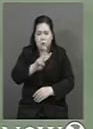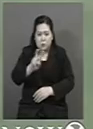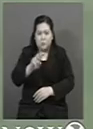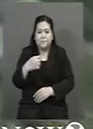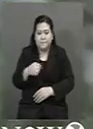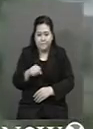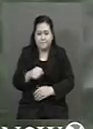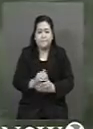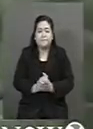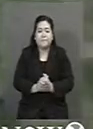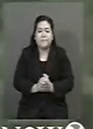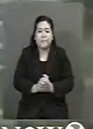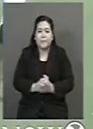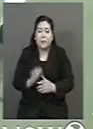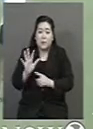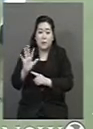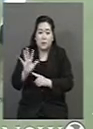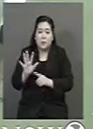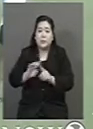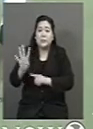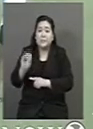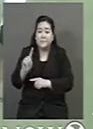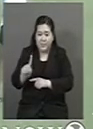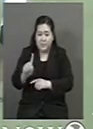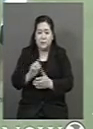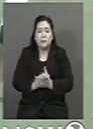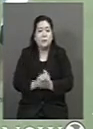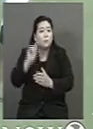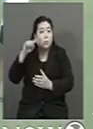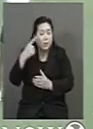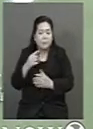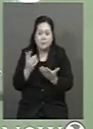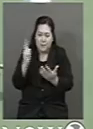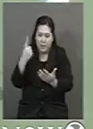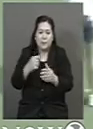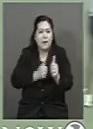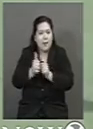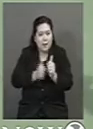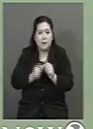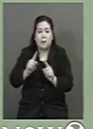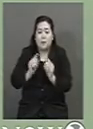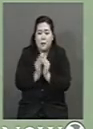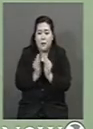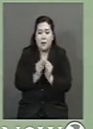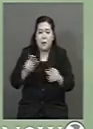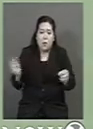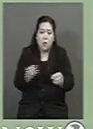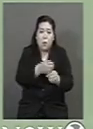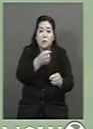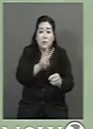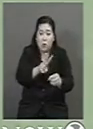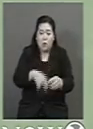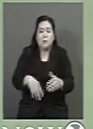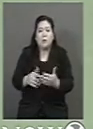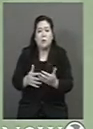สีสว่าง5โอพา221อันดับ41ร่วมและโปรปลายพัชระจุฑาคงกระพัน12โอพา